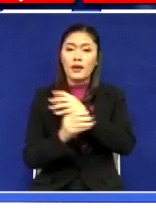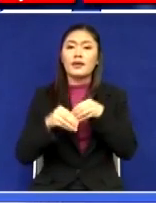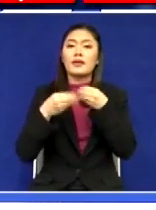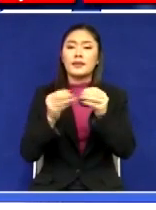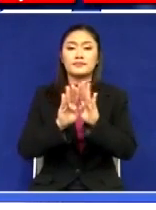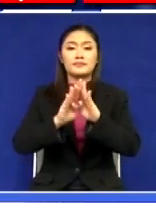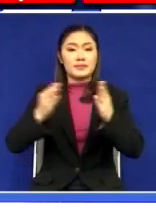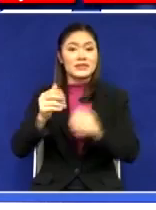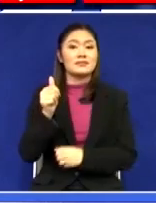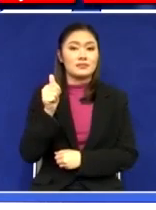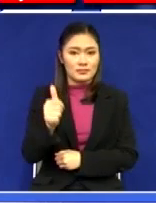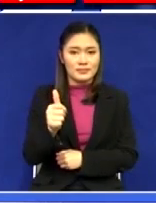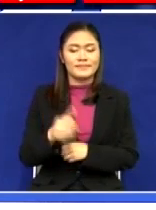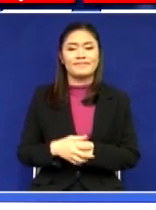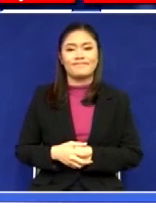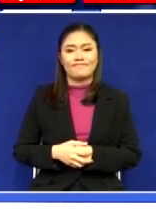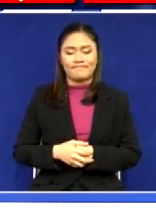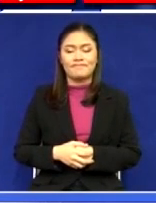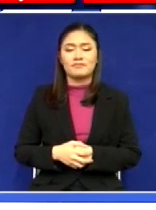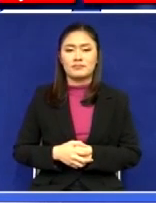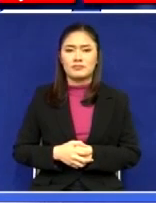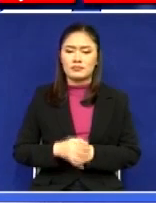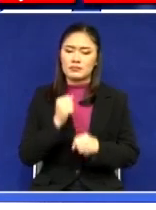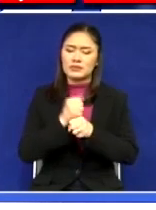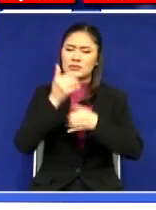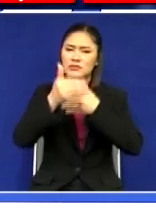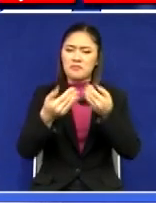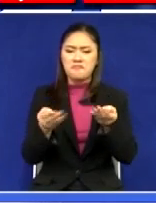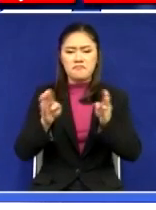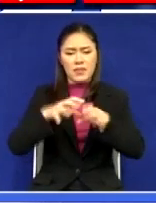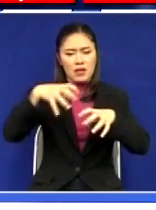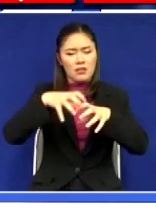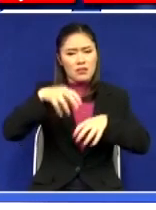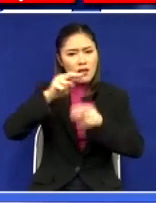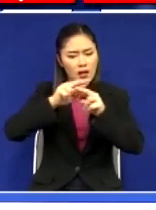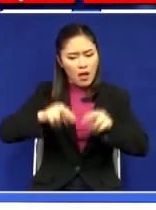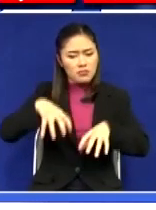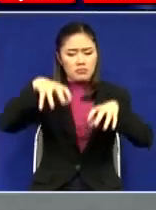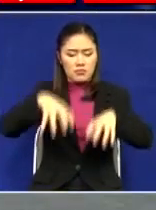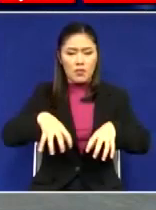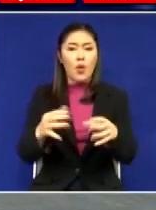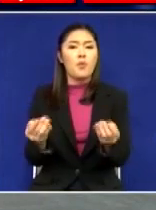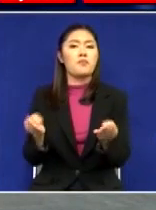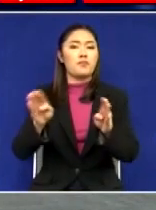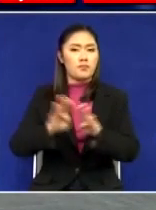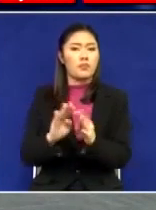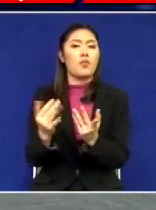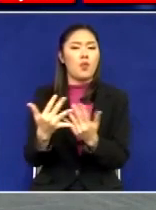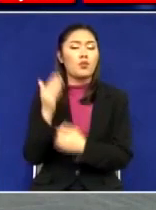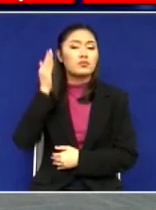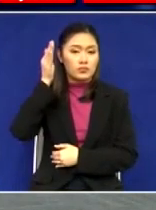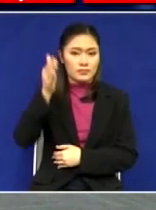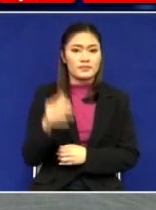ให้เปิดได้ก่อนนะครับส่วนกิจการที่มีความสูงก็มีความเสี่ยงสูงก็คงจะทยอยแล้วก็รอต่อไปนะ